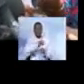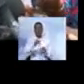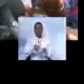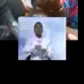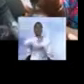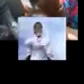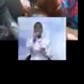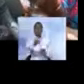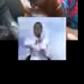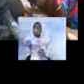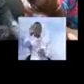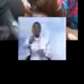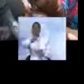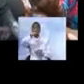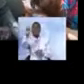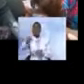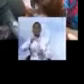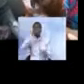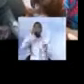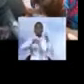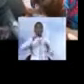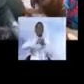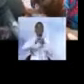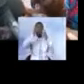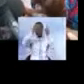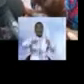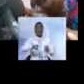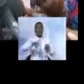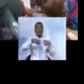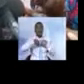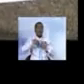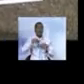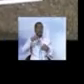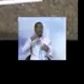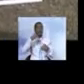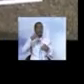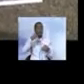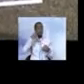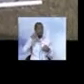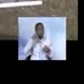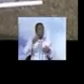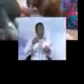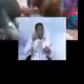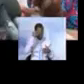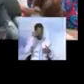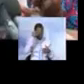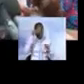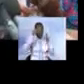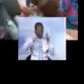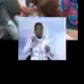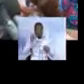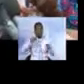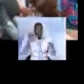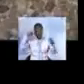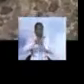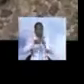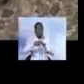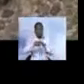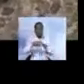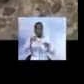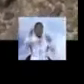questions. Si cette victime-là a identifié son bourreau, on l'appelle, le bourreau